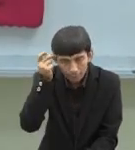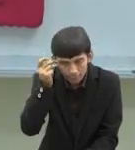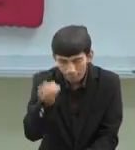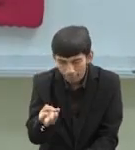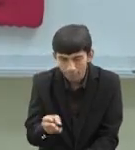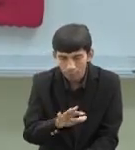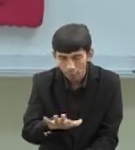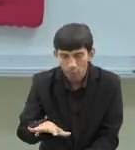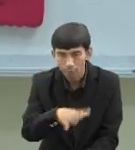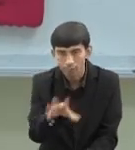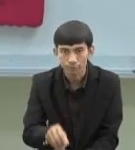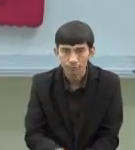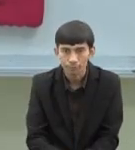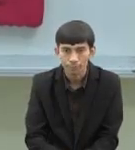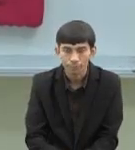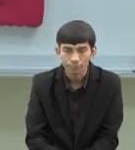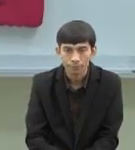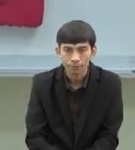con.